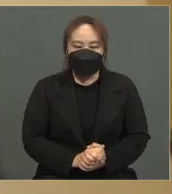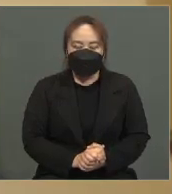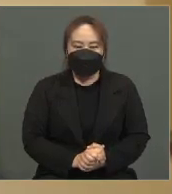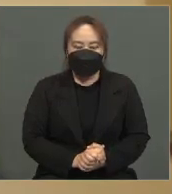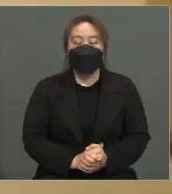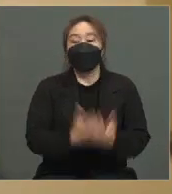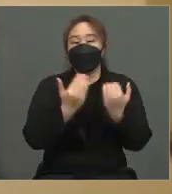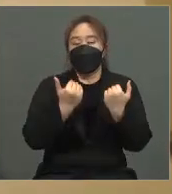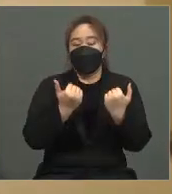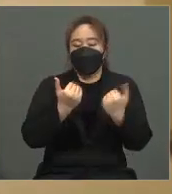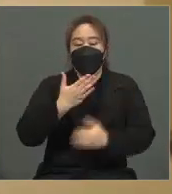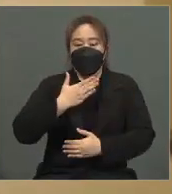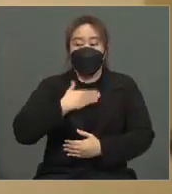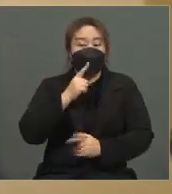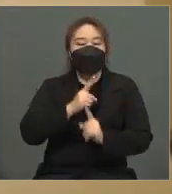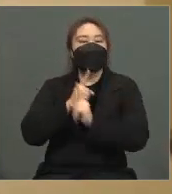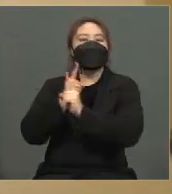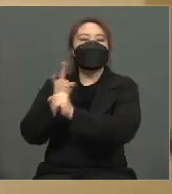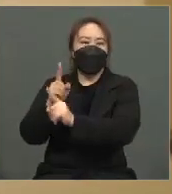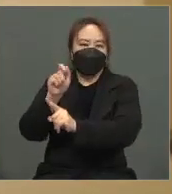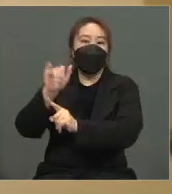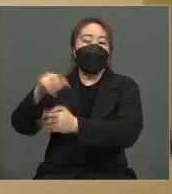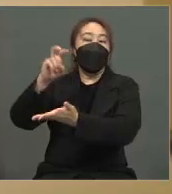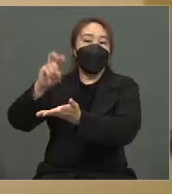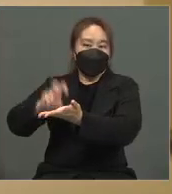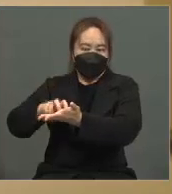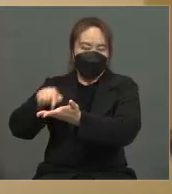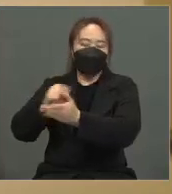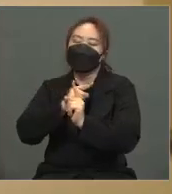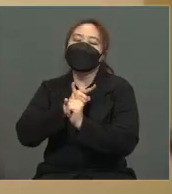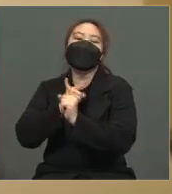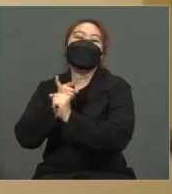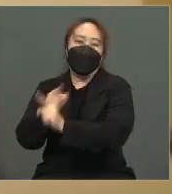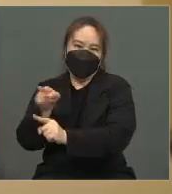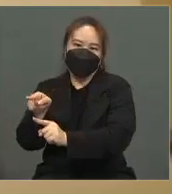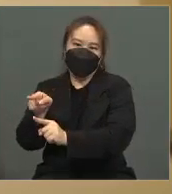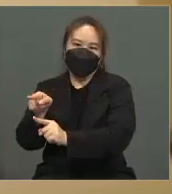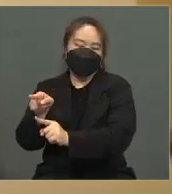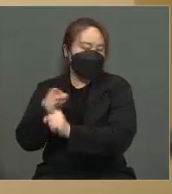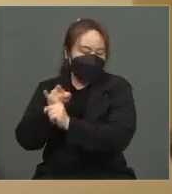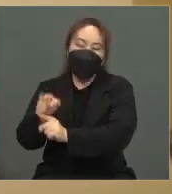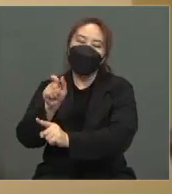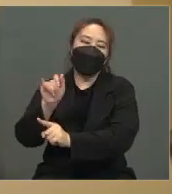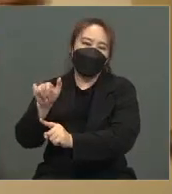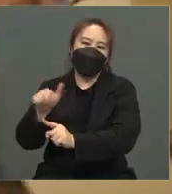คือตรงนี้เราคงพิจารณาตามที่อย.ให้การรับรองเป็นหลักครับเพราะต้องยึดมั่นที่อย.เ